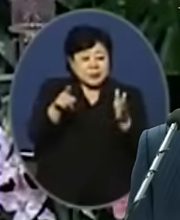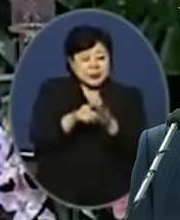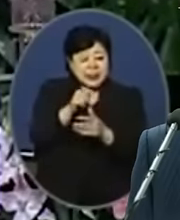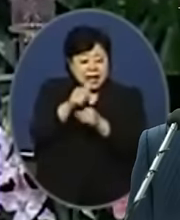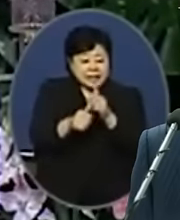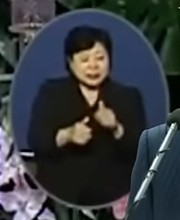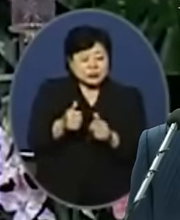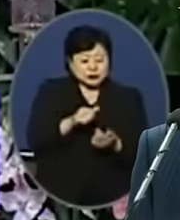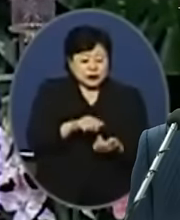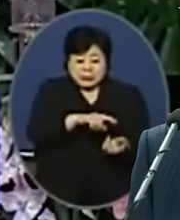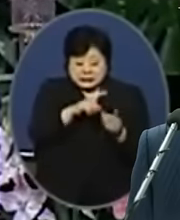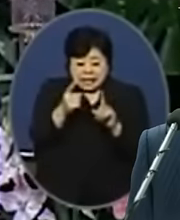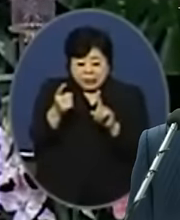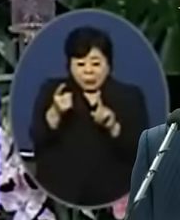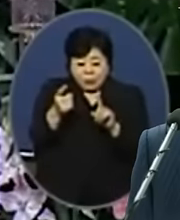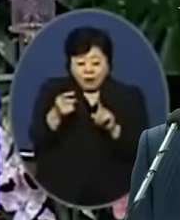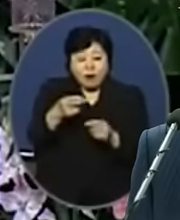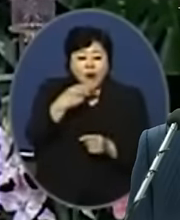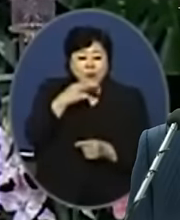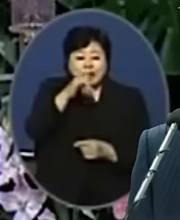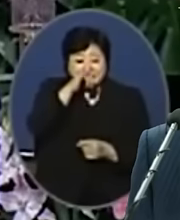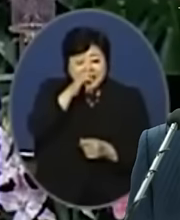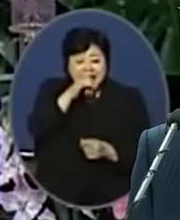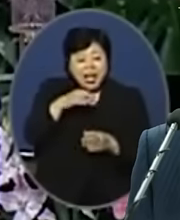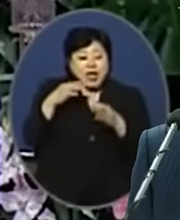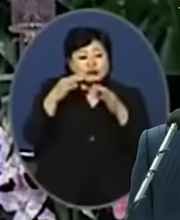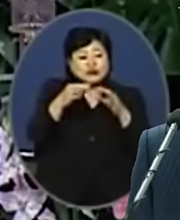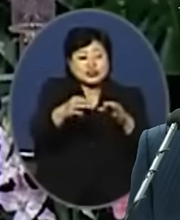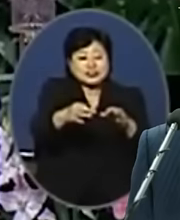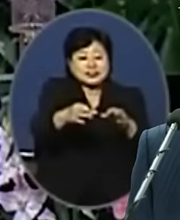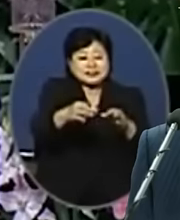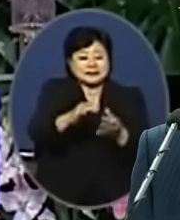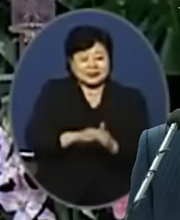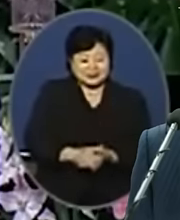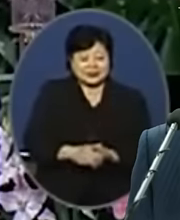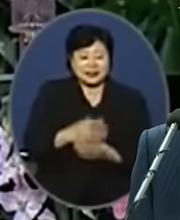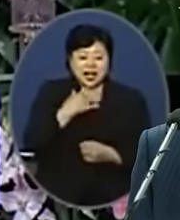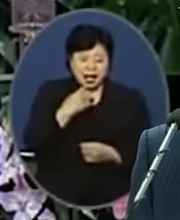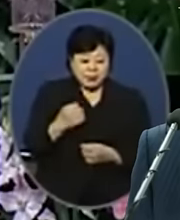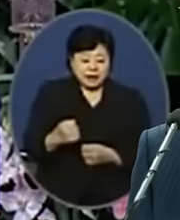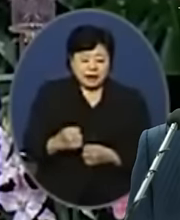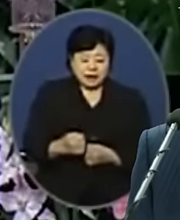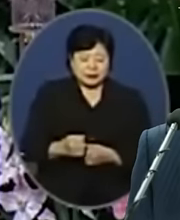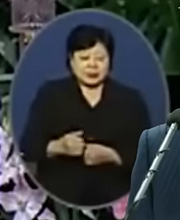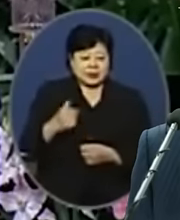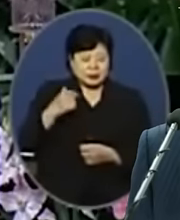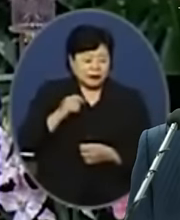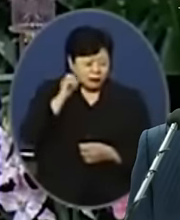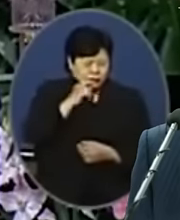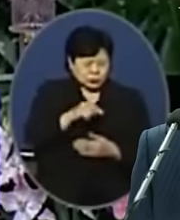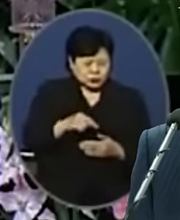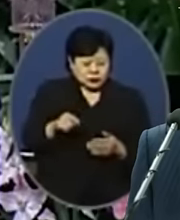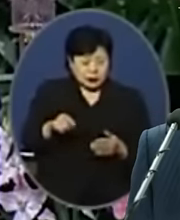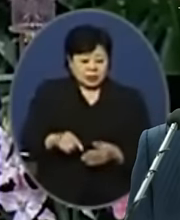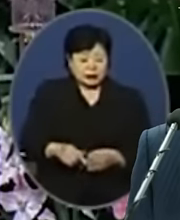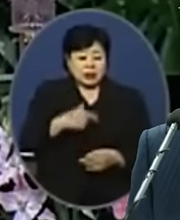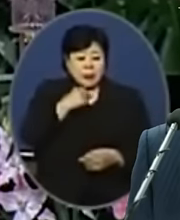바 하나님은 죽은 자를 살리시며 없는 것을 있는 것 같이 부르시는 이시라. 아브라함이 바랄 수 없는 중에 바라고